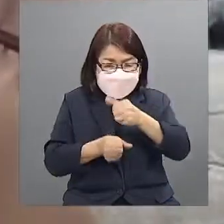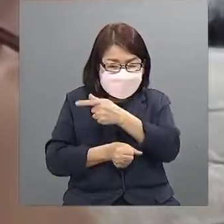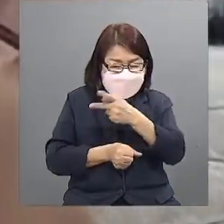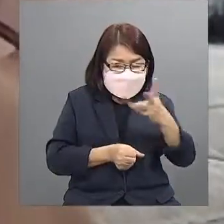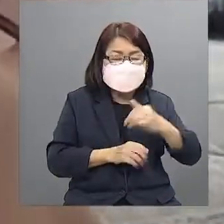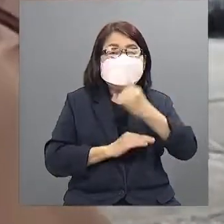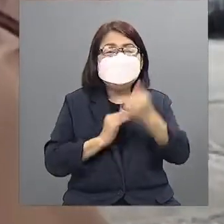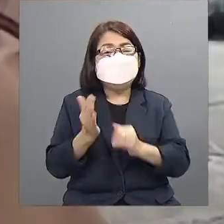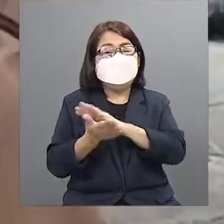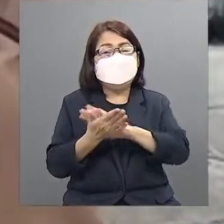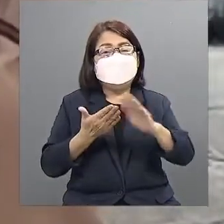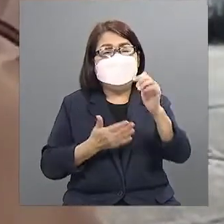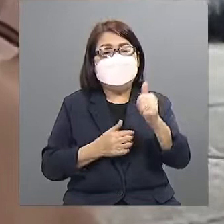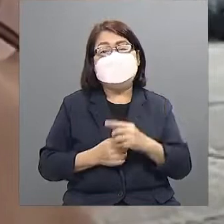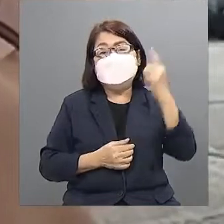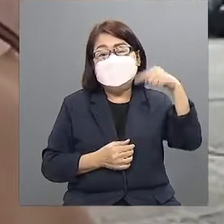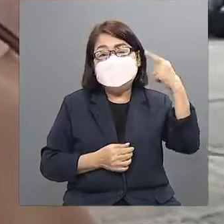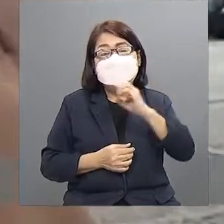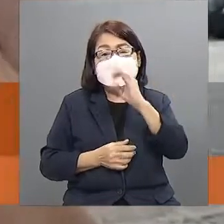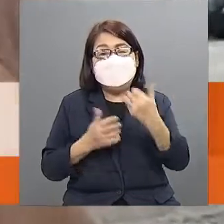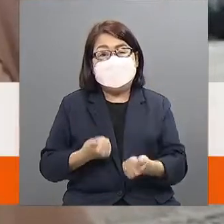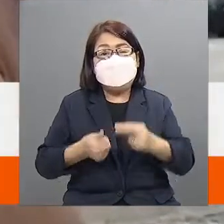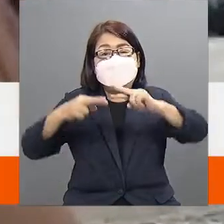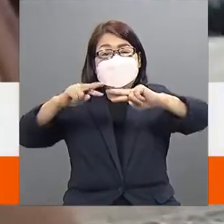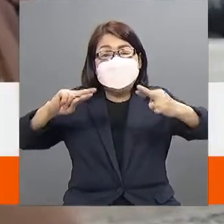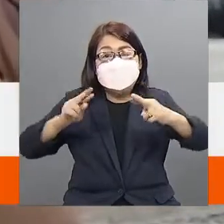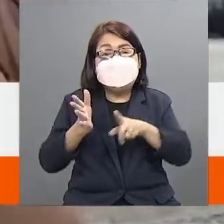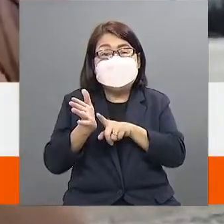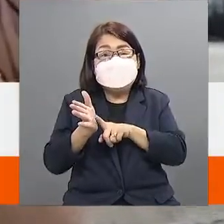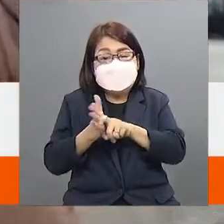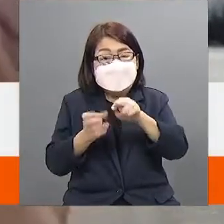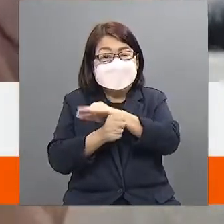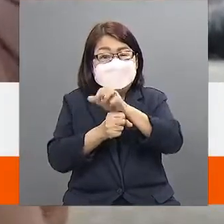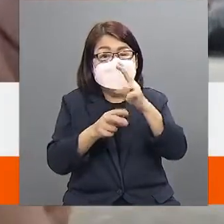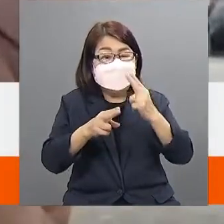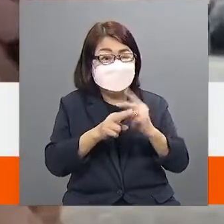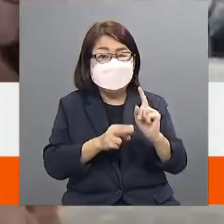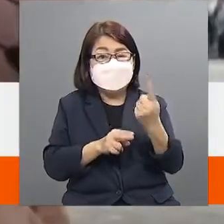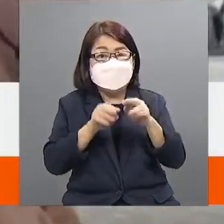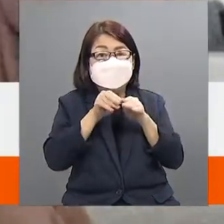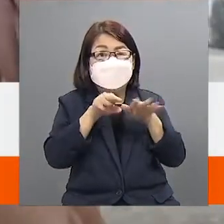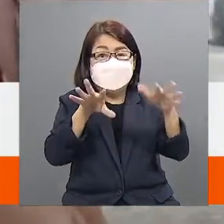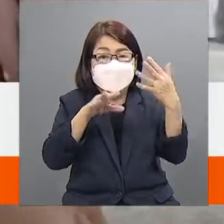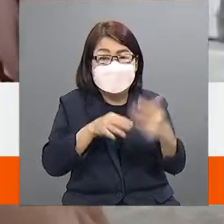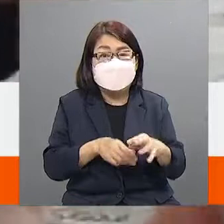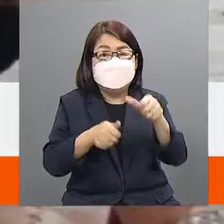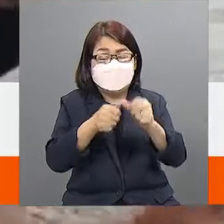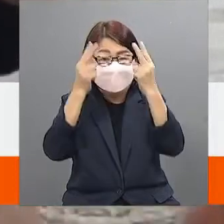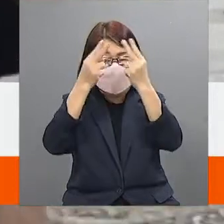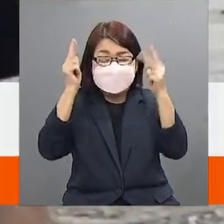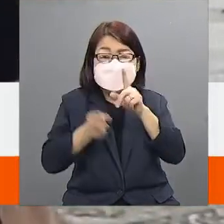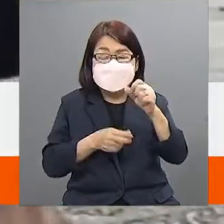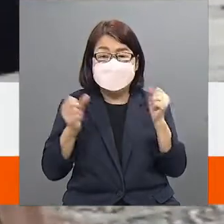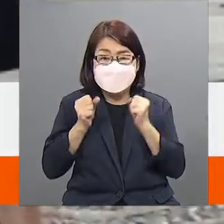อนนี้เชื้อไมโครเข้าในประเทศซาอุแล้วค่ะ กลัวไหม ก็มีกลัวเหมือนกันบ้าง